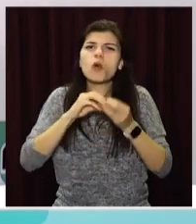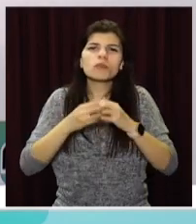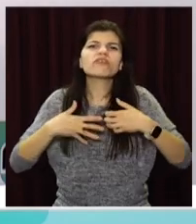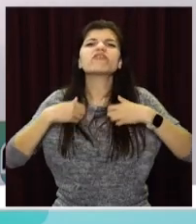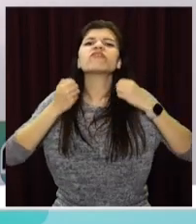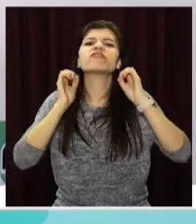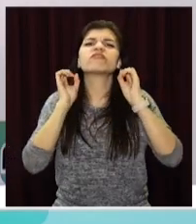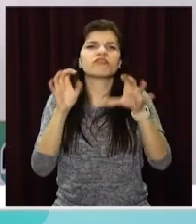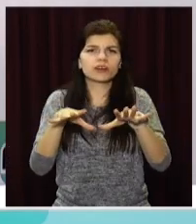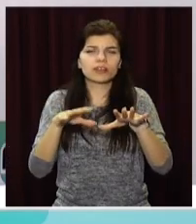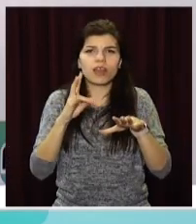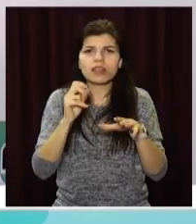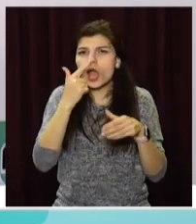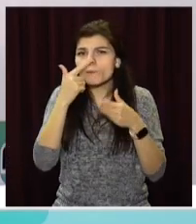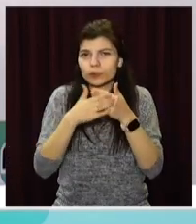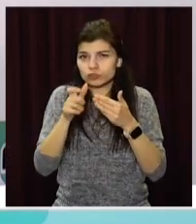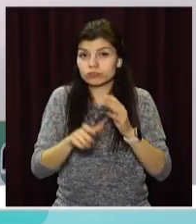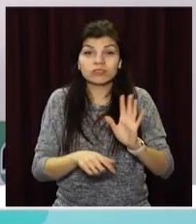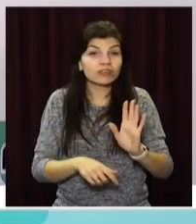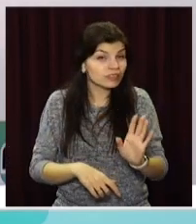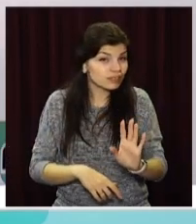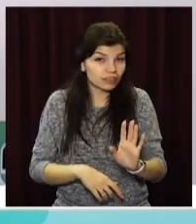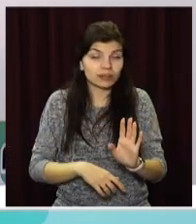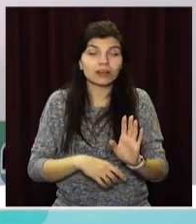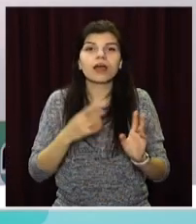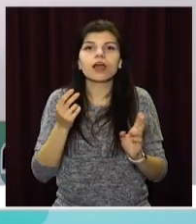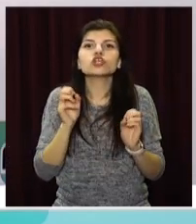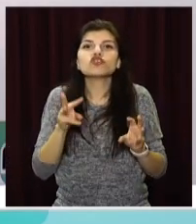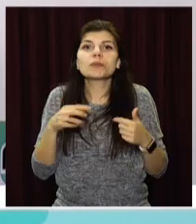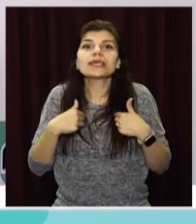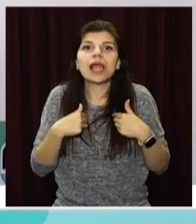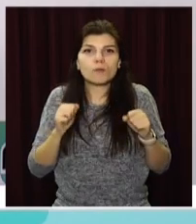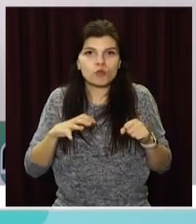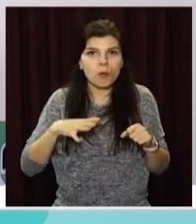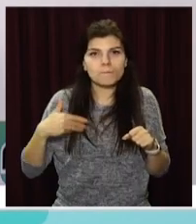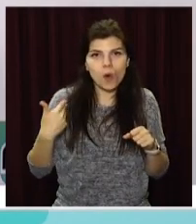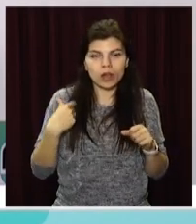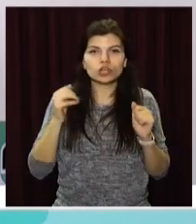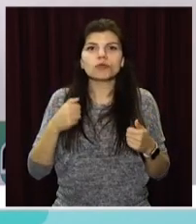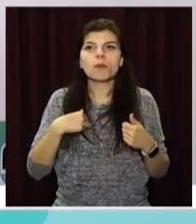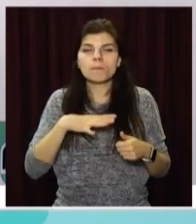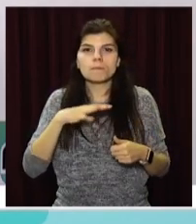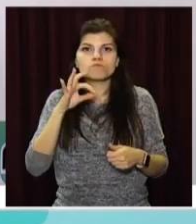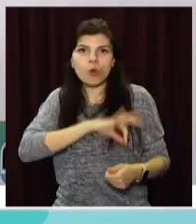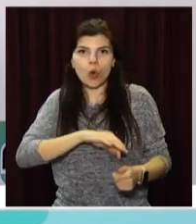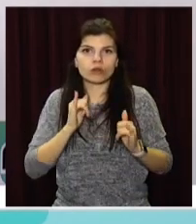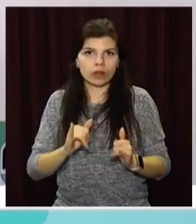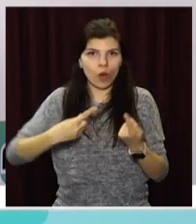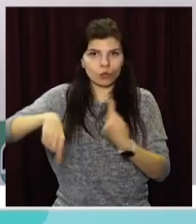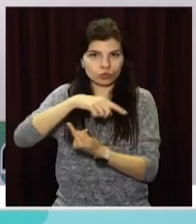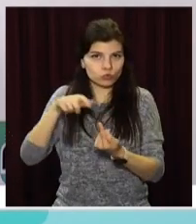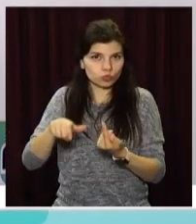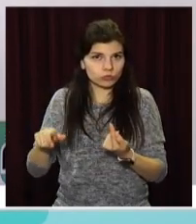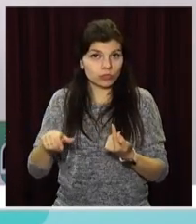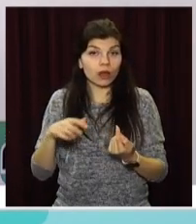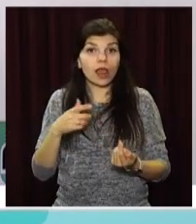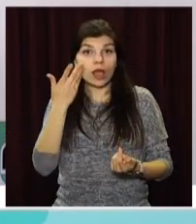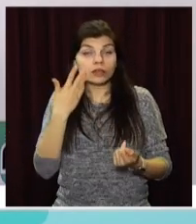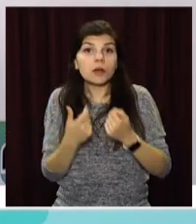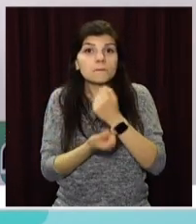проблемы на ближнего. Здесь важно понимать, чем я могу быть нужным, чем я могу быть полезным окружающим людям. И как